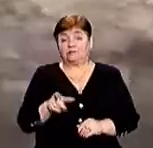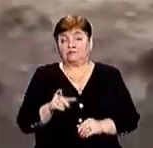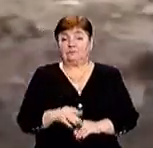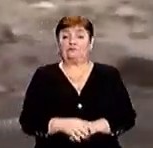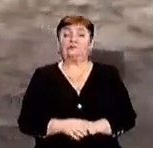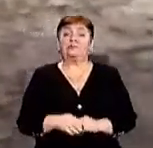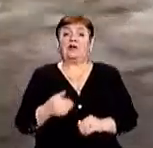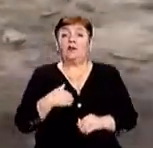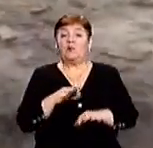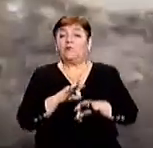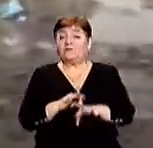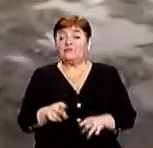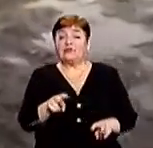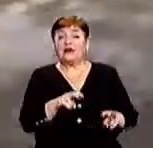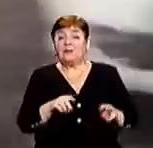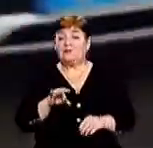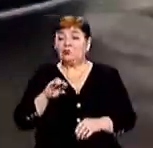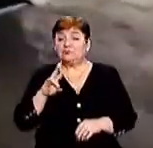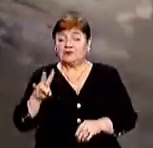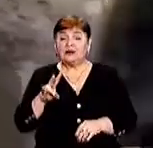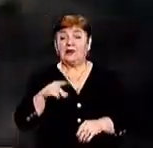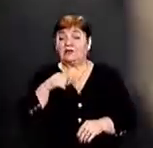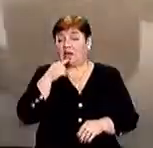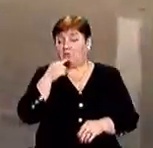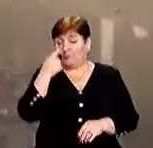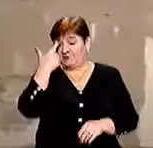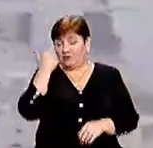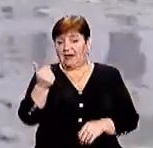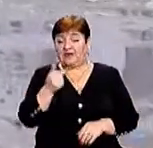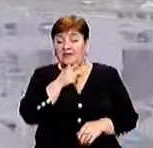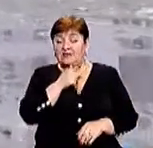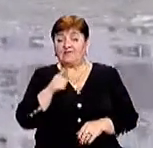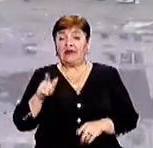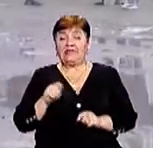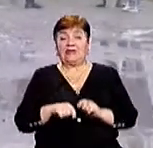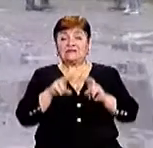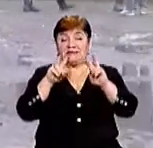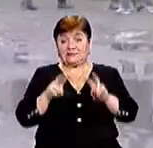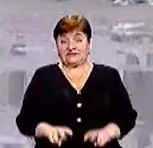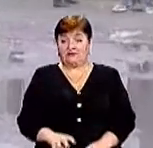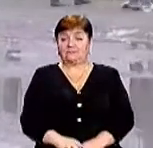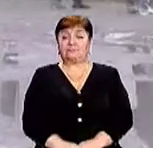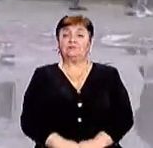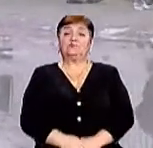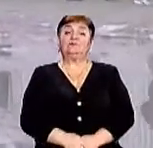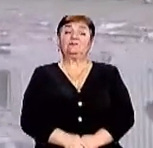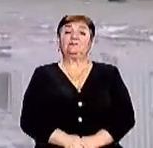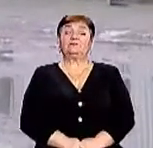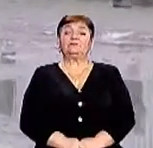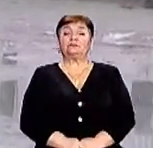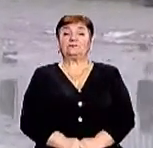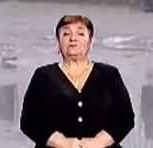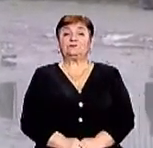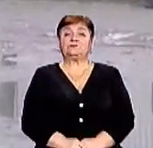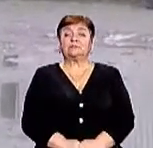злочини правоохоронці проводили обшуки, Інеса Манзулич-Іванова наразі не повідомляє. Триває слідство. Руслана Гостюк, Іван Шимко, Остап Попович. Новини